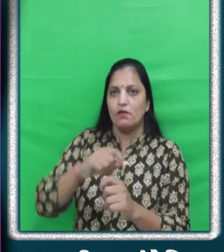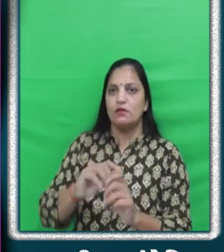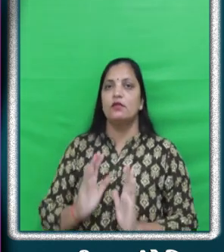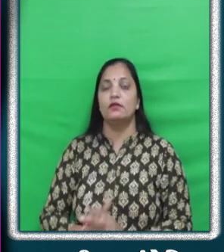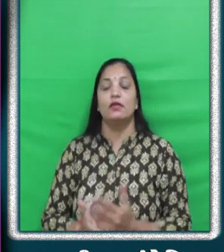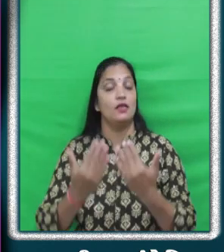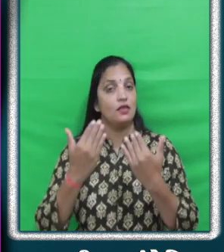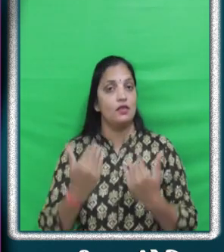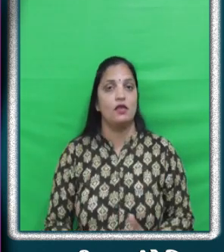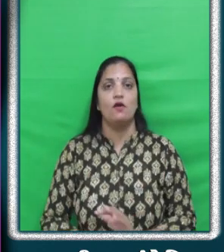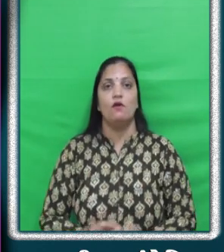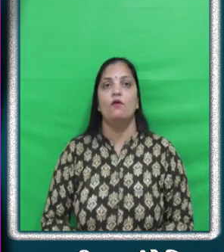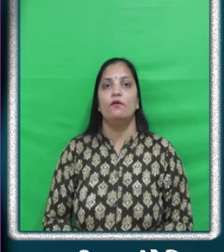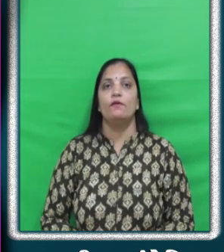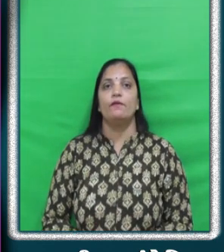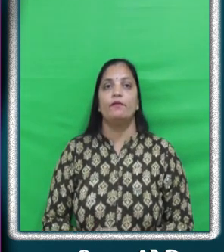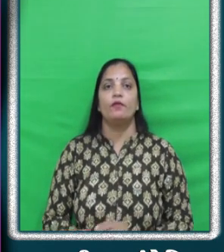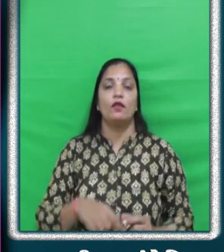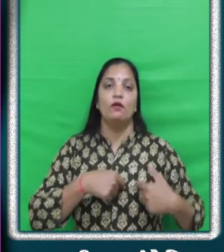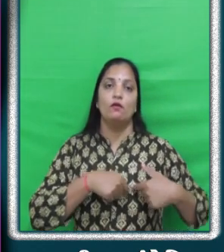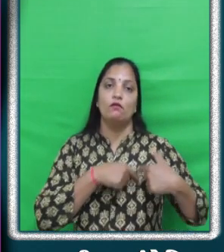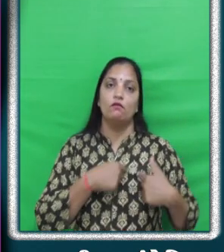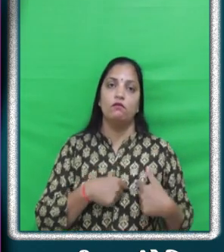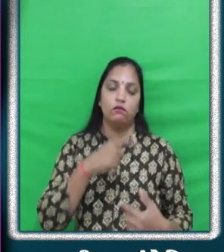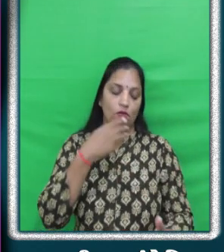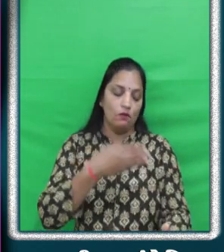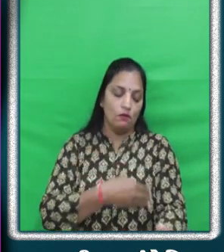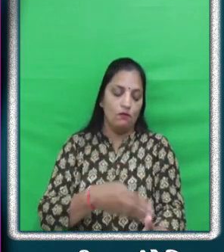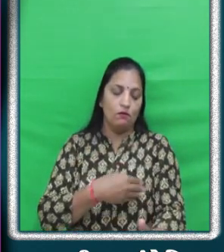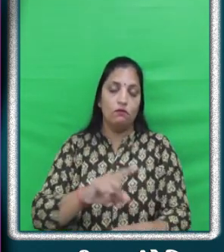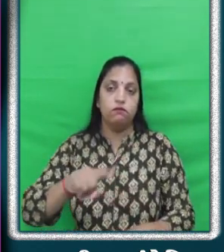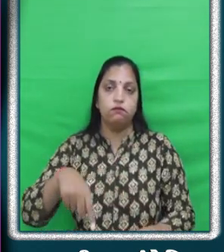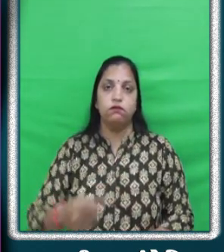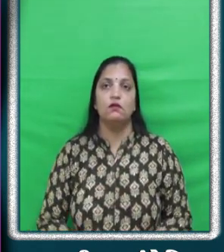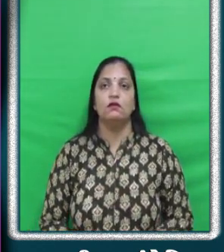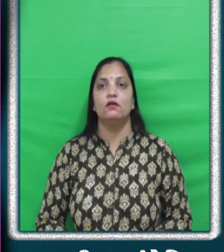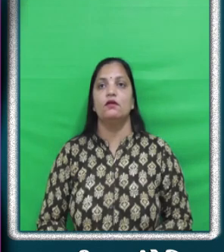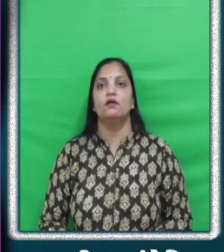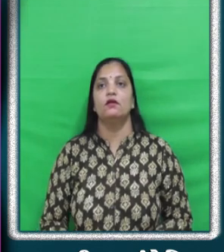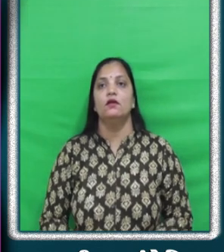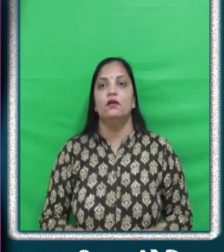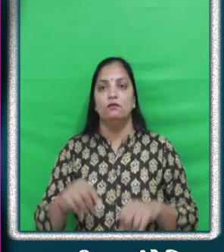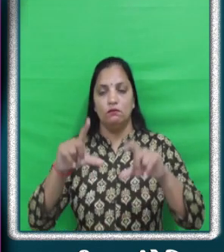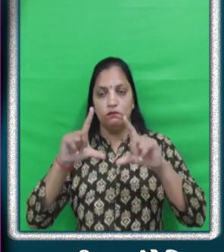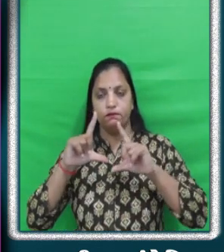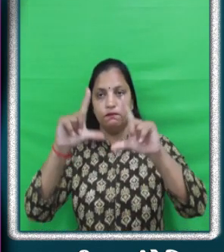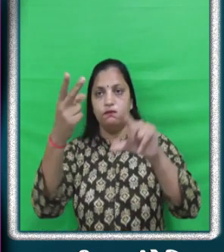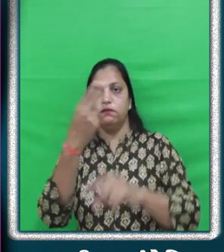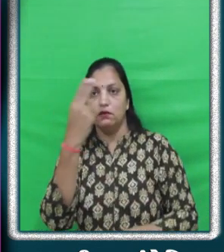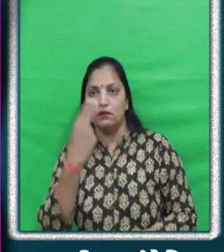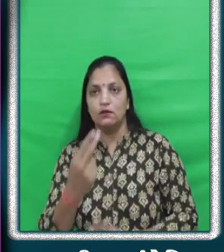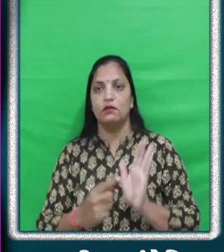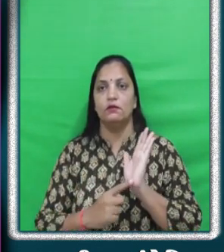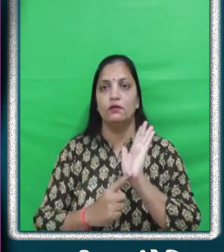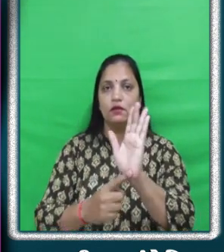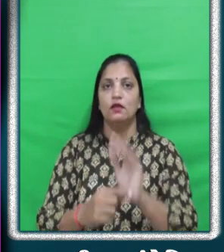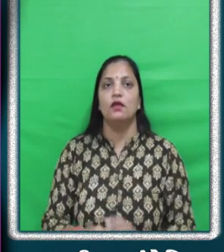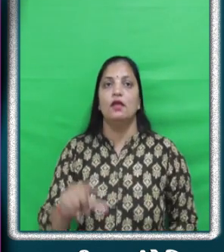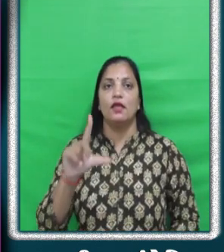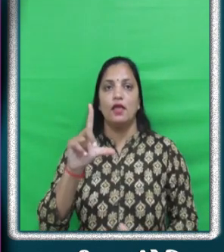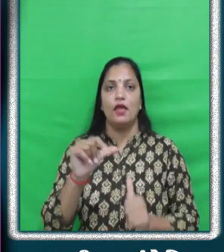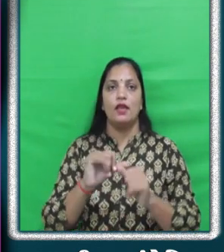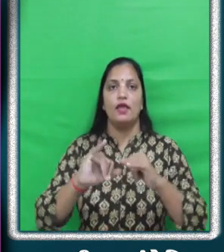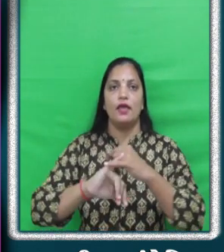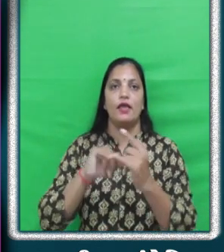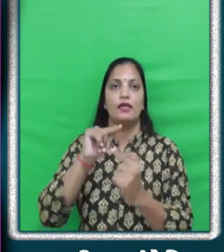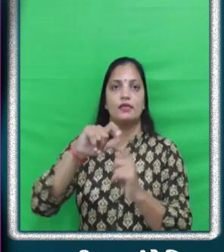ધ્યાન રાખવાનું હતું. હવે વાત છે કે રુધિર સિવાય બીજું પ્રવાહી આવેલું છે, લસિકા. તમે આકૃતિની અંદર જોઈ શકો છો